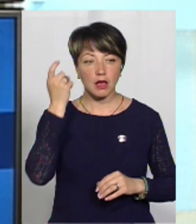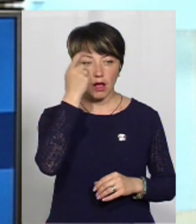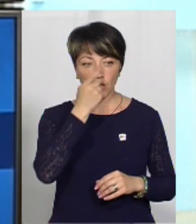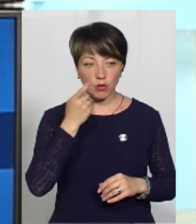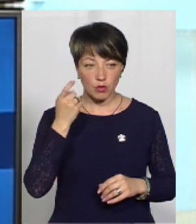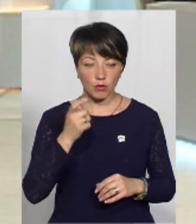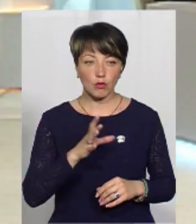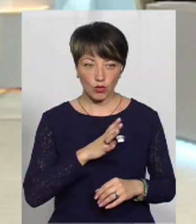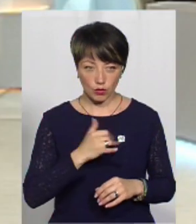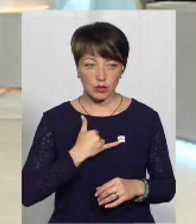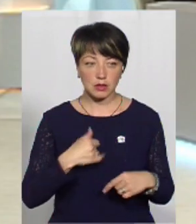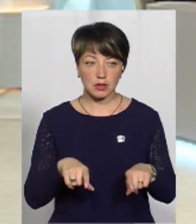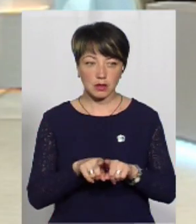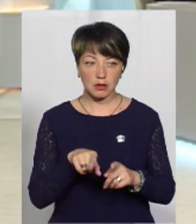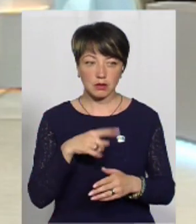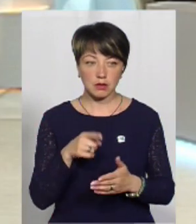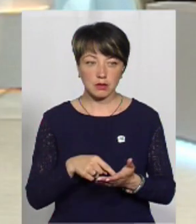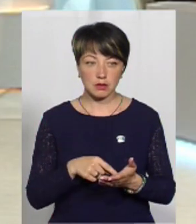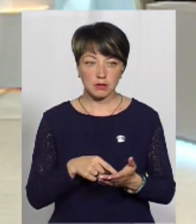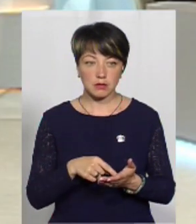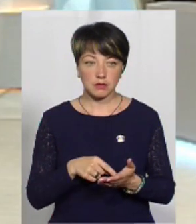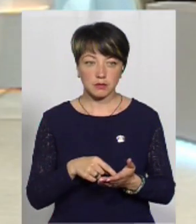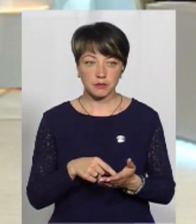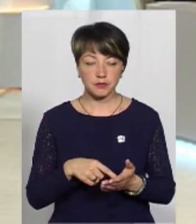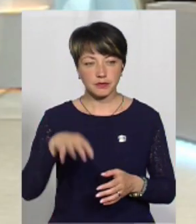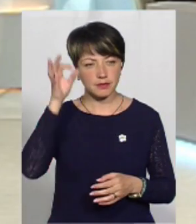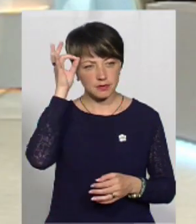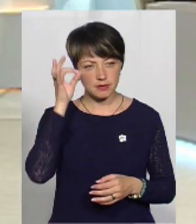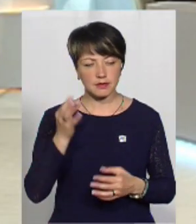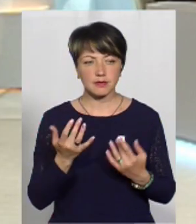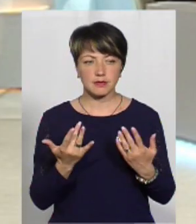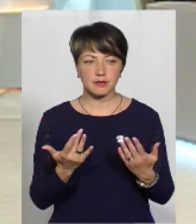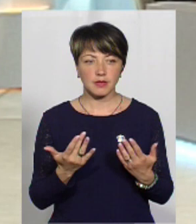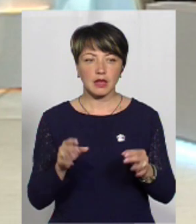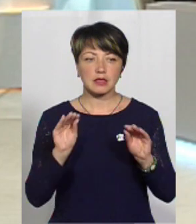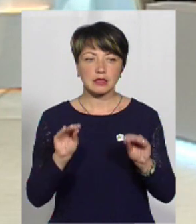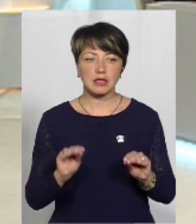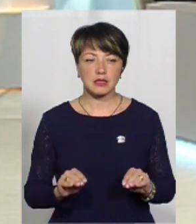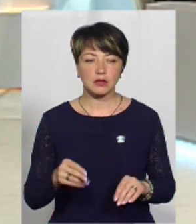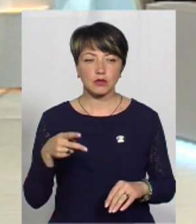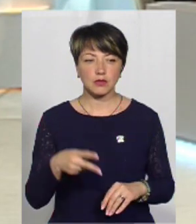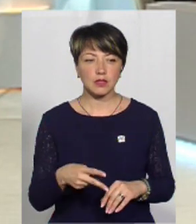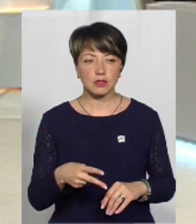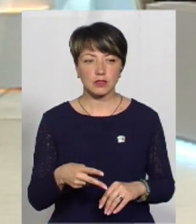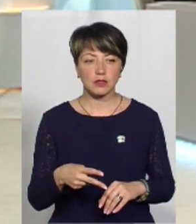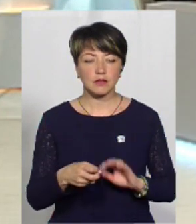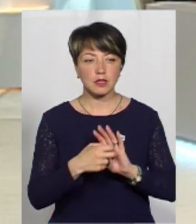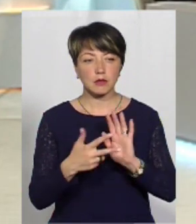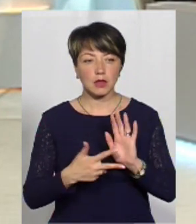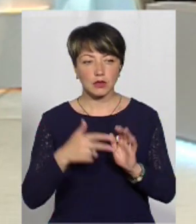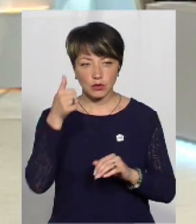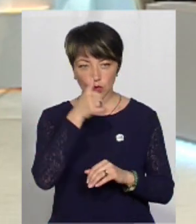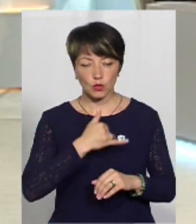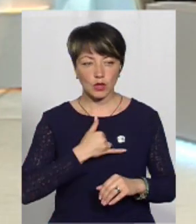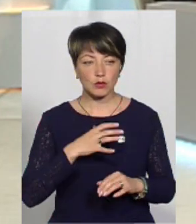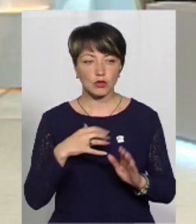алкогольного сп'яніння. Було у нас таке? Ігор Дивович, нагадайте, будь ласка, скільки? Якщо взяти статистику 2018 року, у